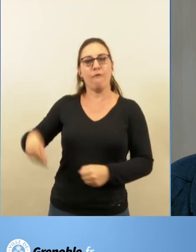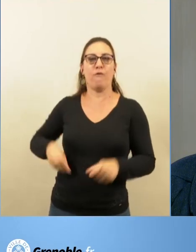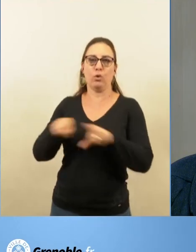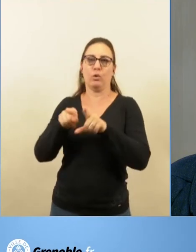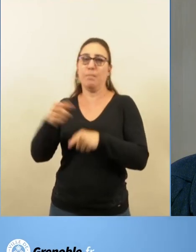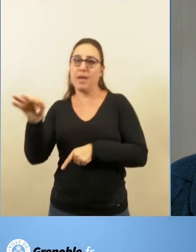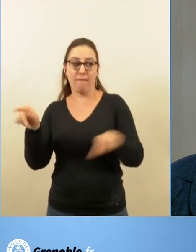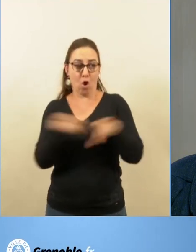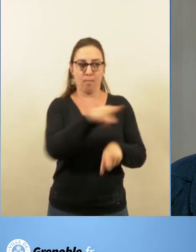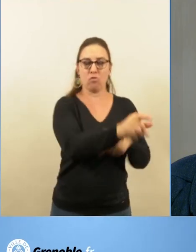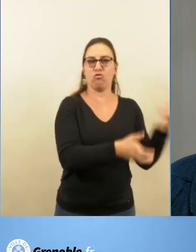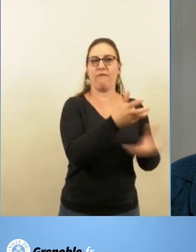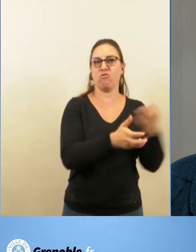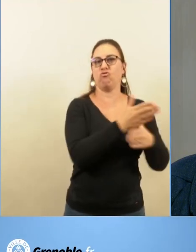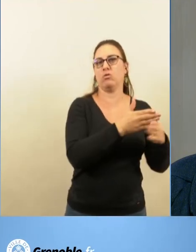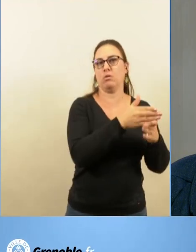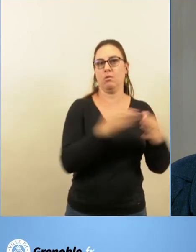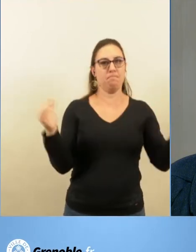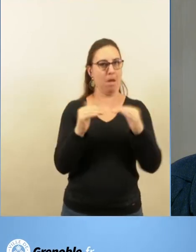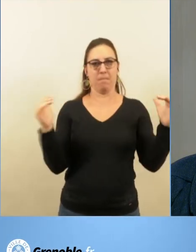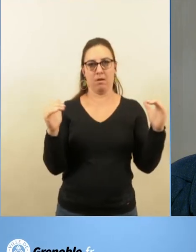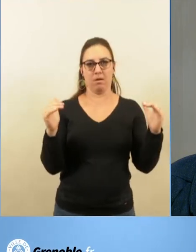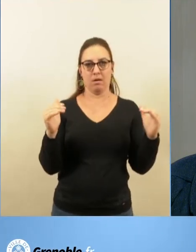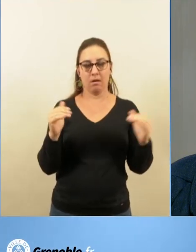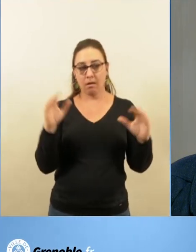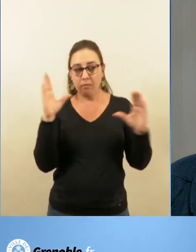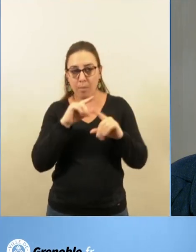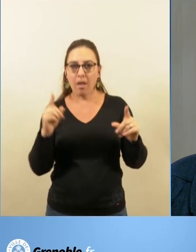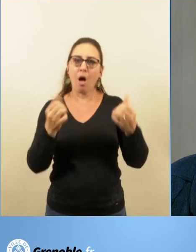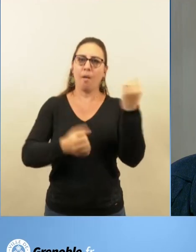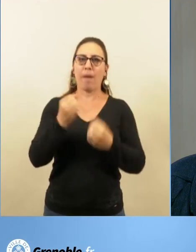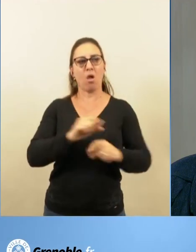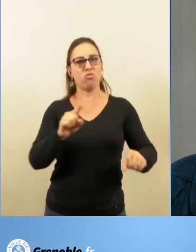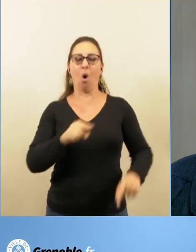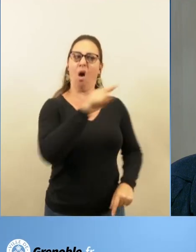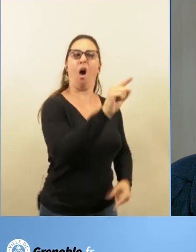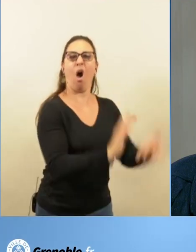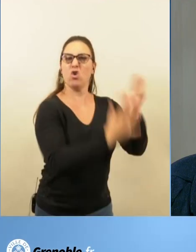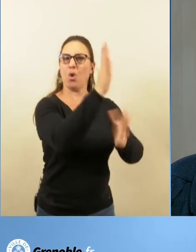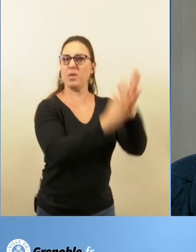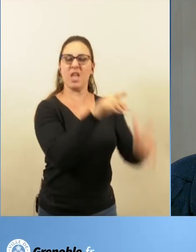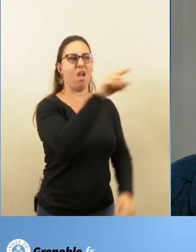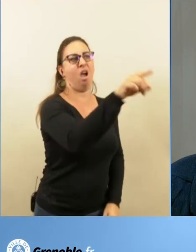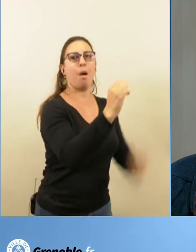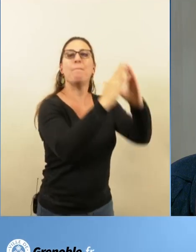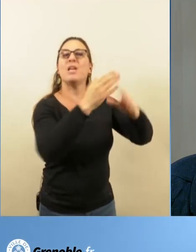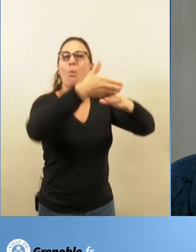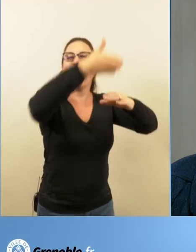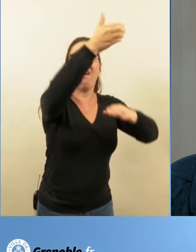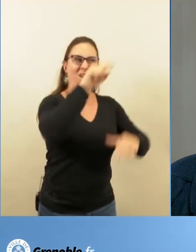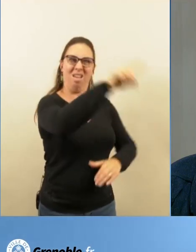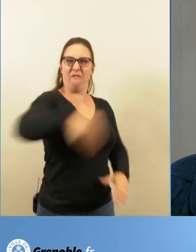que le chauffage au bois c'est important de le dire car certains pour ne pas toucher à la bagnole montre du doigt les cheminées en les désignant comme seul coupable et j'invite